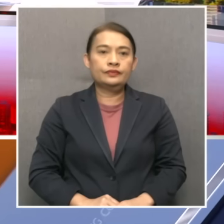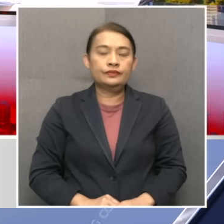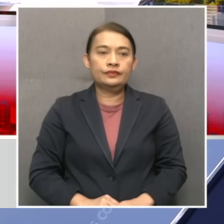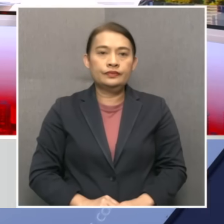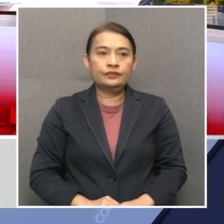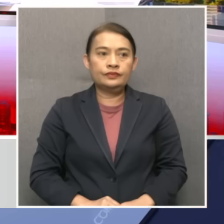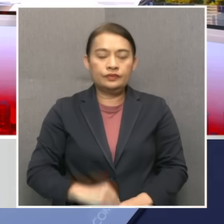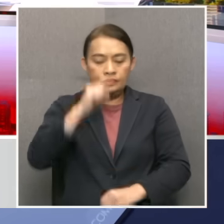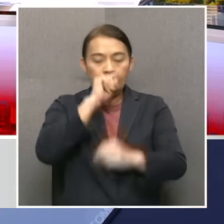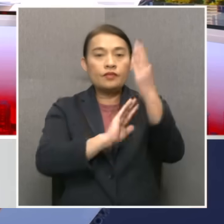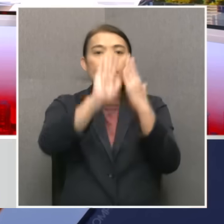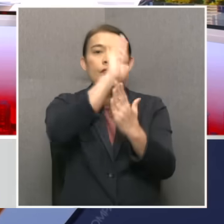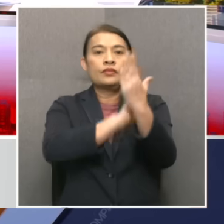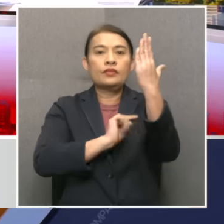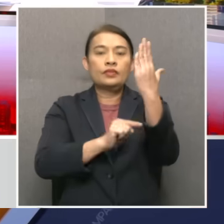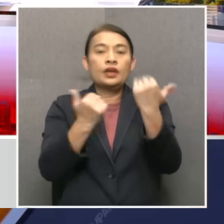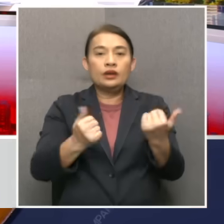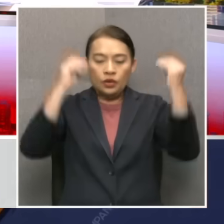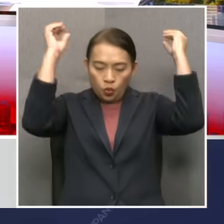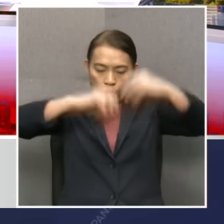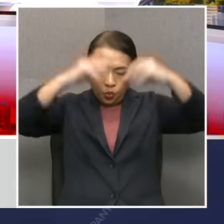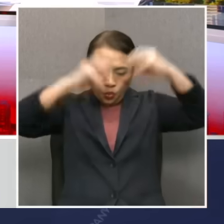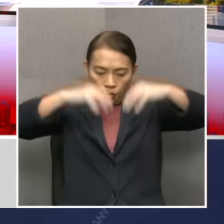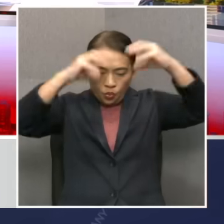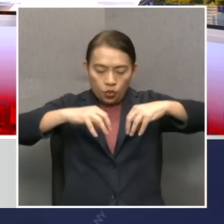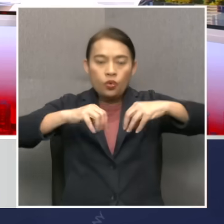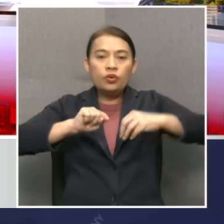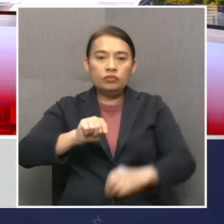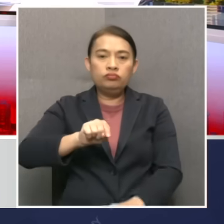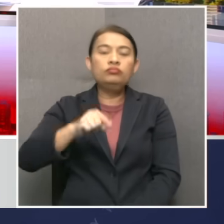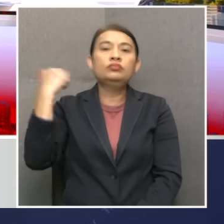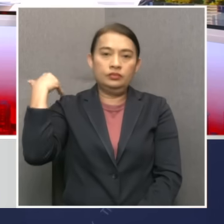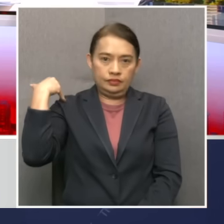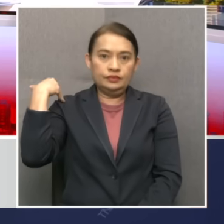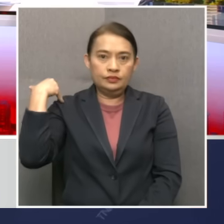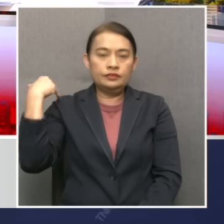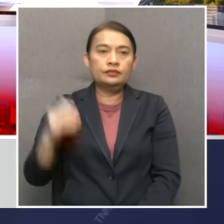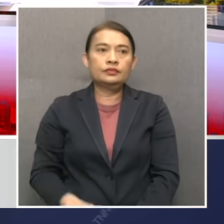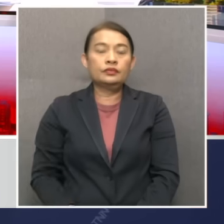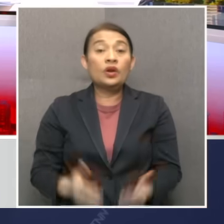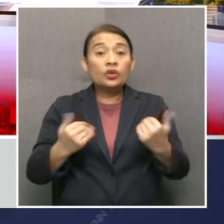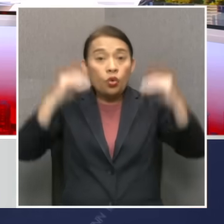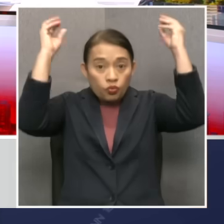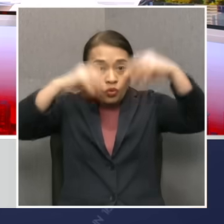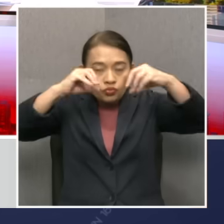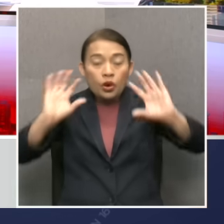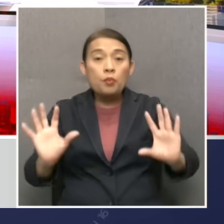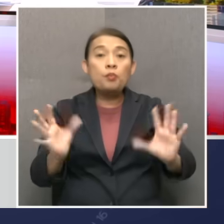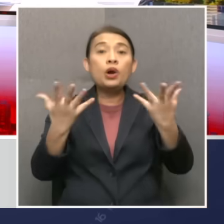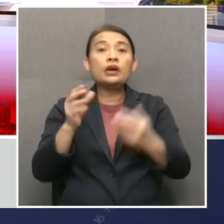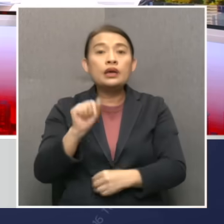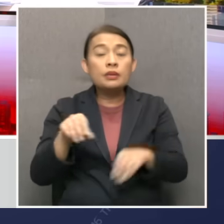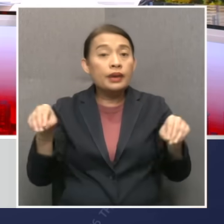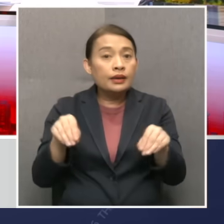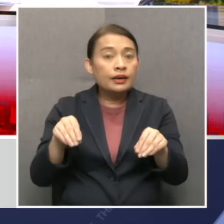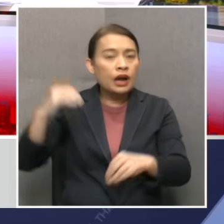องที่บ้านเรากันก่อนนะคะช่วงนี้นี่ฝนตกเยอะในหลายพื้นที่นะคะจะเป็นฝนสุดท้ายก่อนเข้าสู่ช่วงฤดูแล้งแล้วห